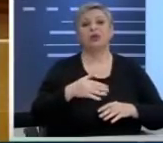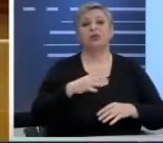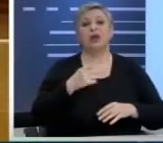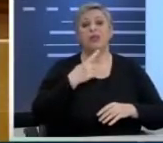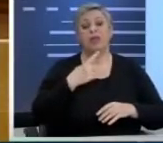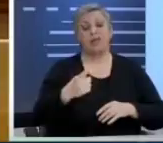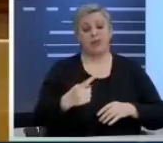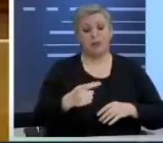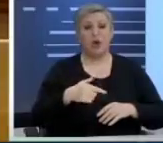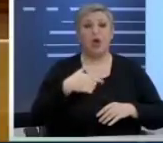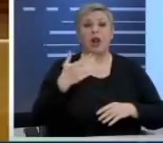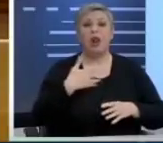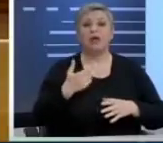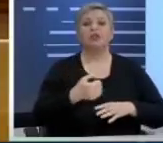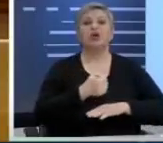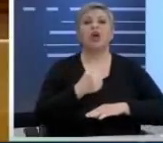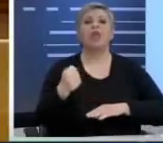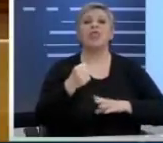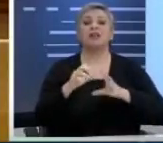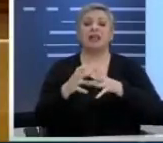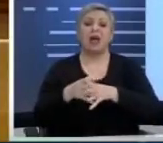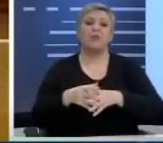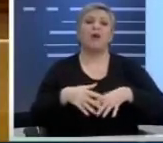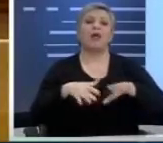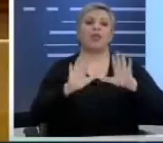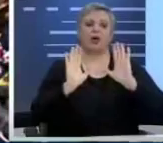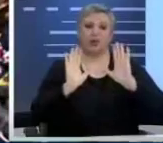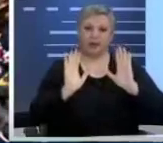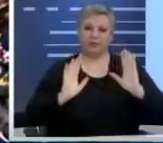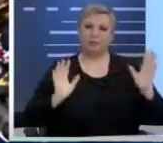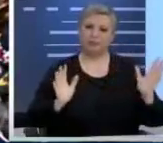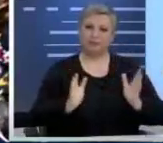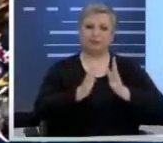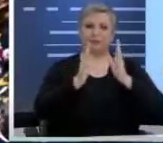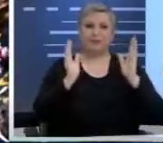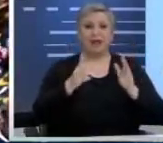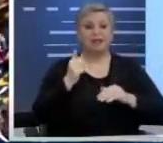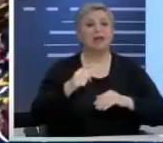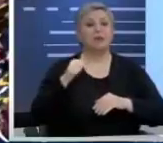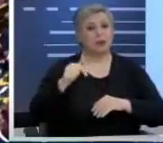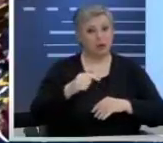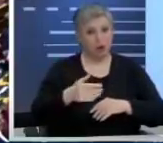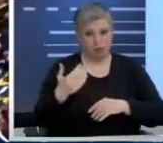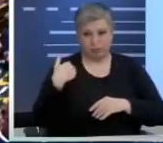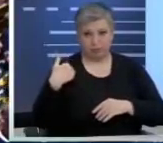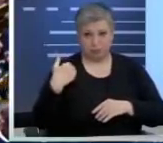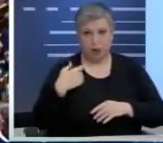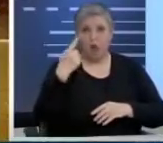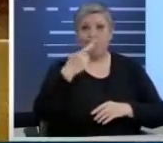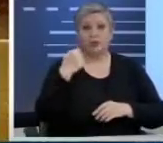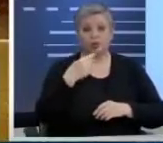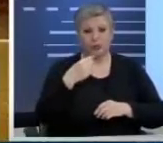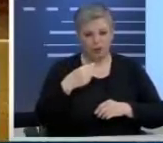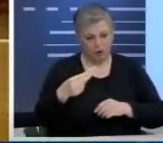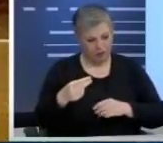Τώρα μην το χαλάσω. Τώρα θα μου κάνουν όλοι οι άλλοι προσωπικό. Τι είπε